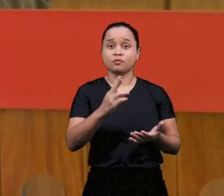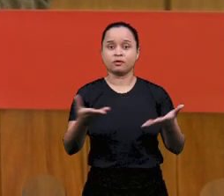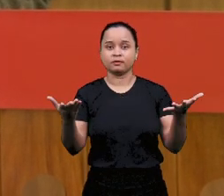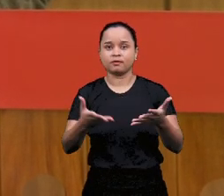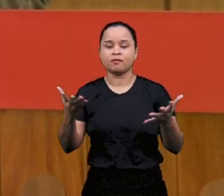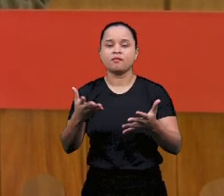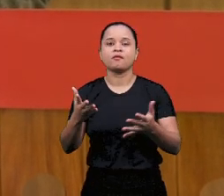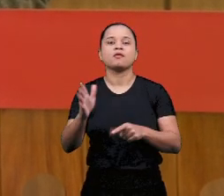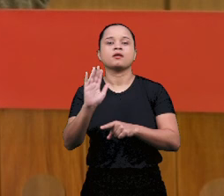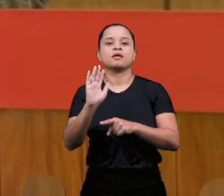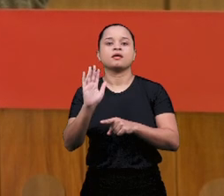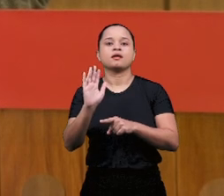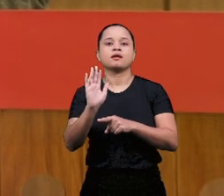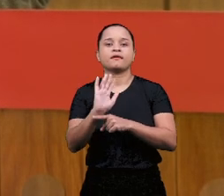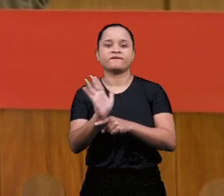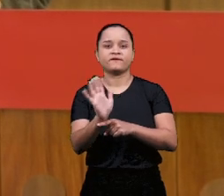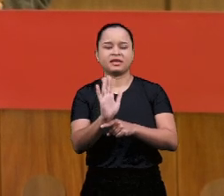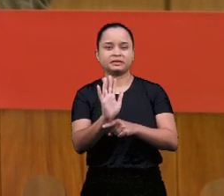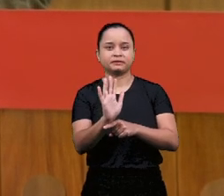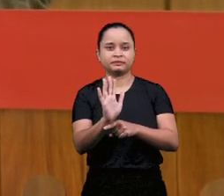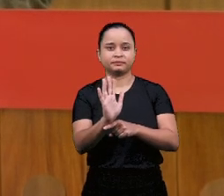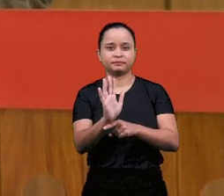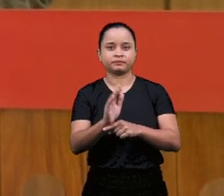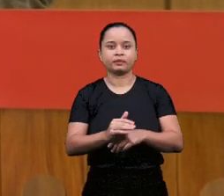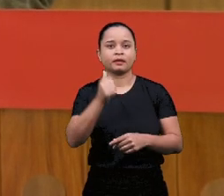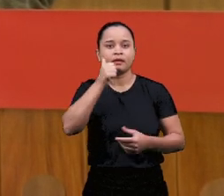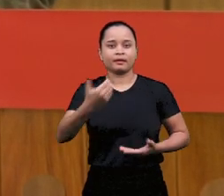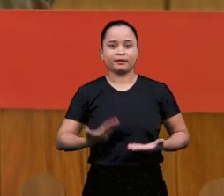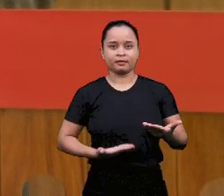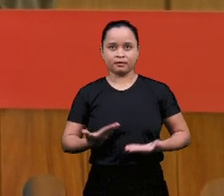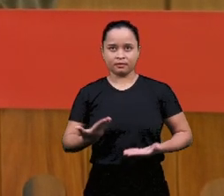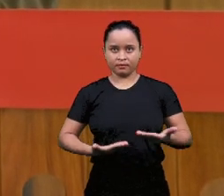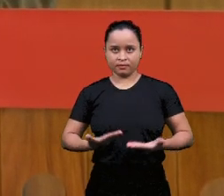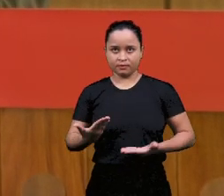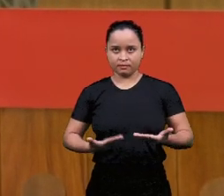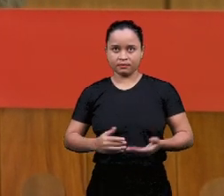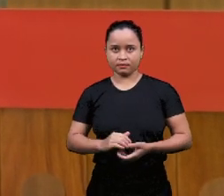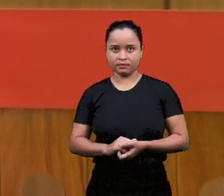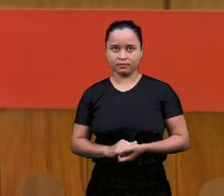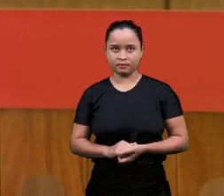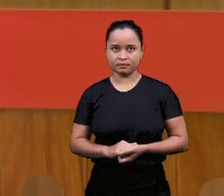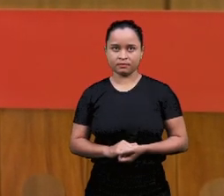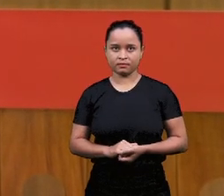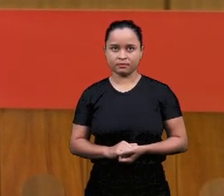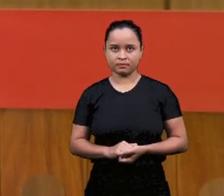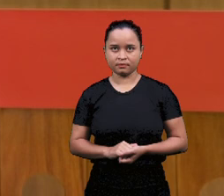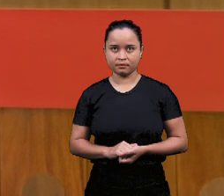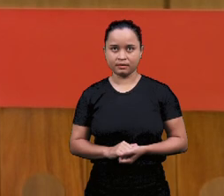c'est notre sœur